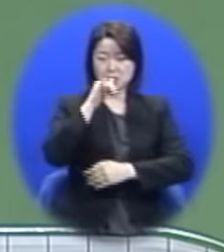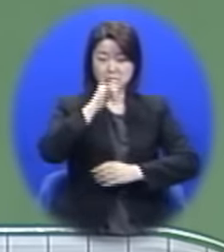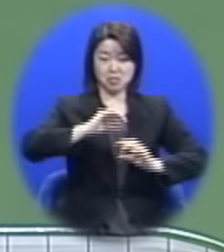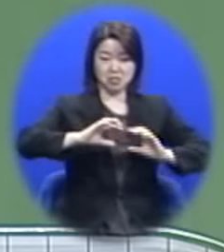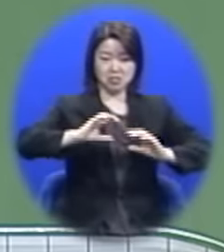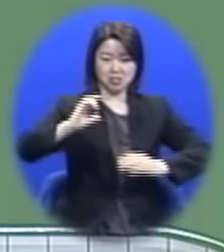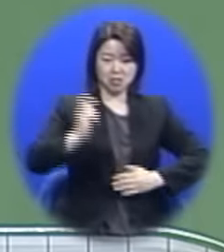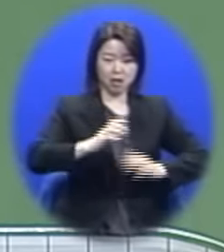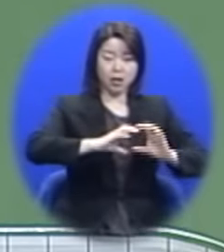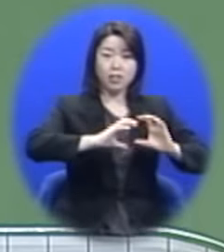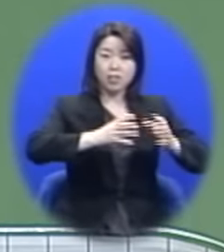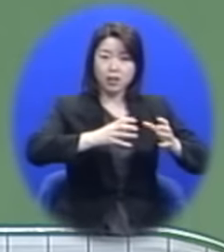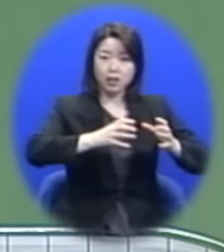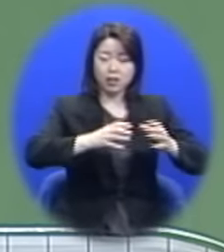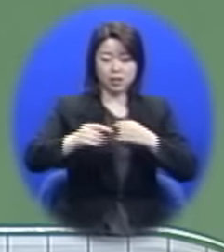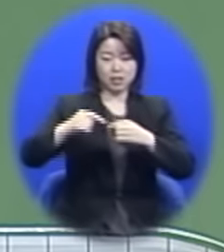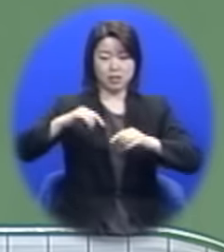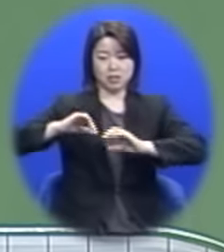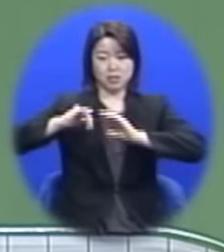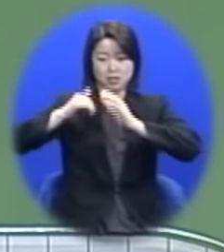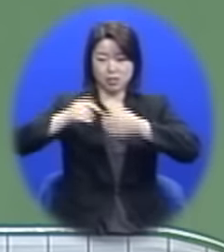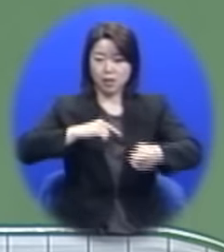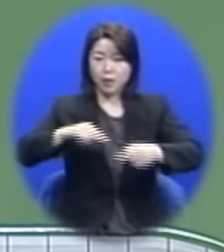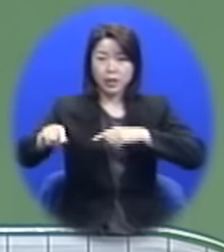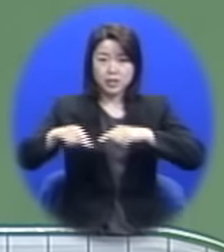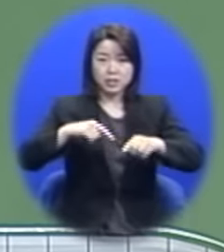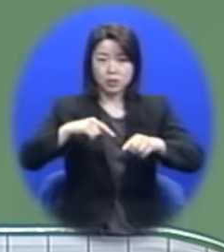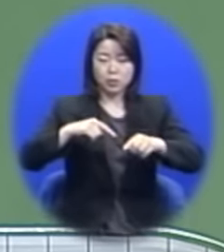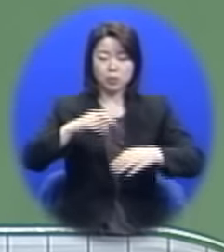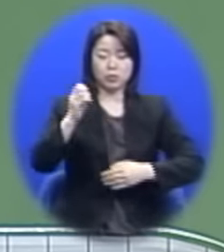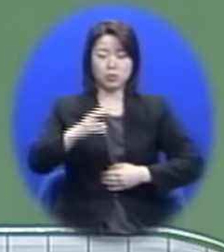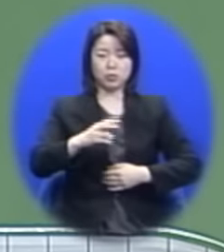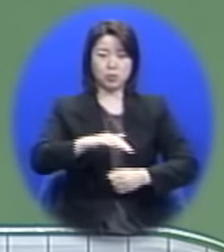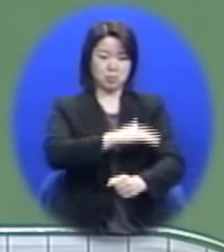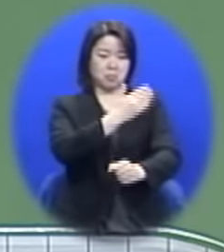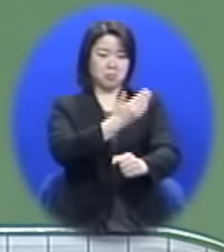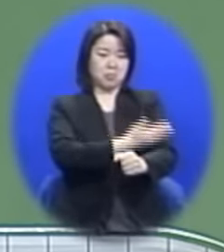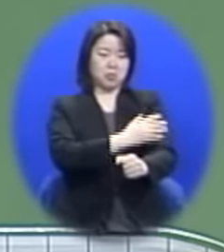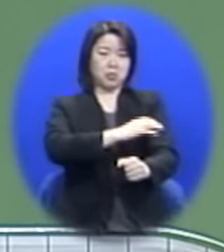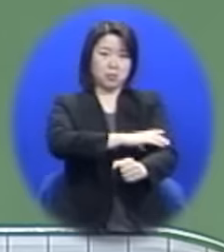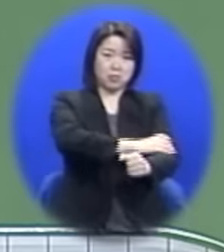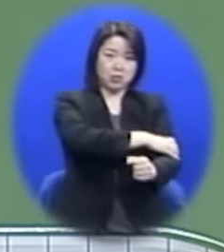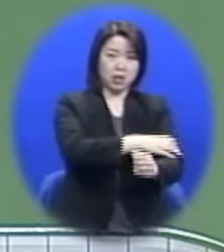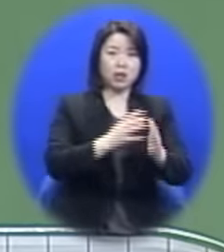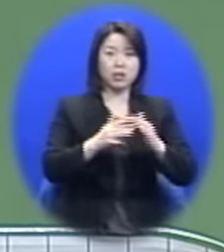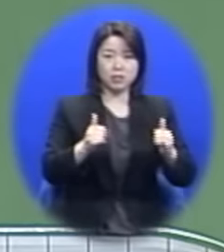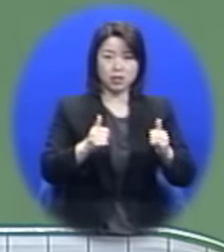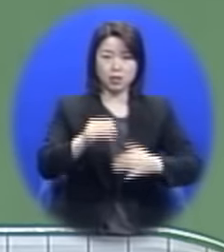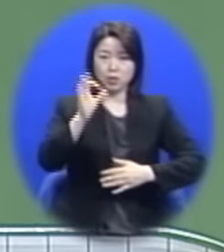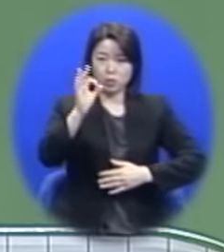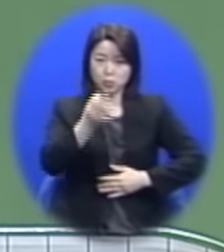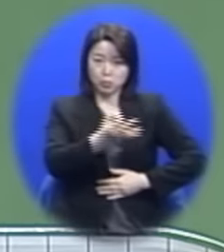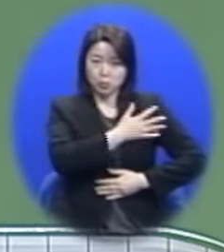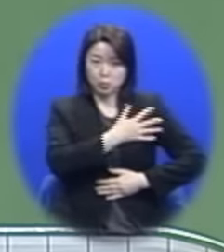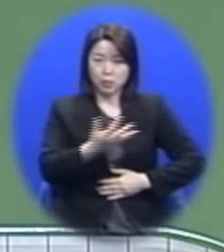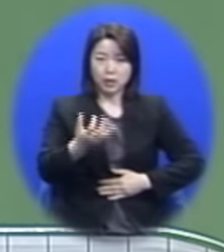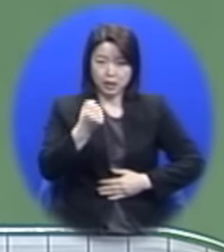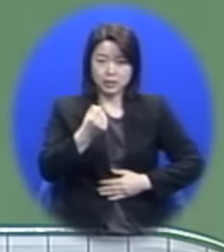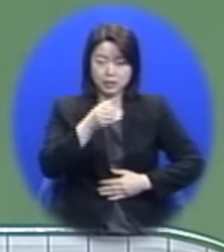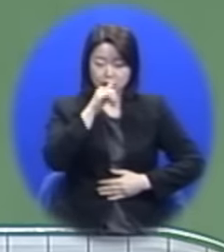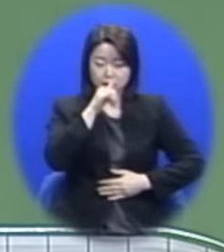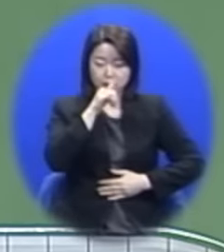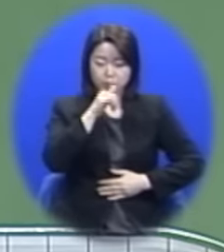강대국이 세상을 다스리고, 권력을 가진 사람이, 돈 있는 사람이, 재능 있는